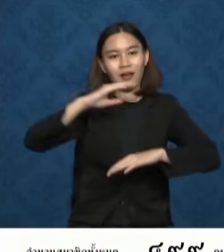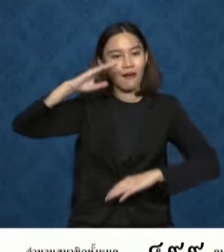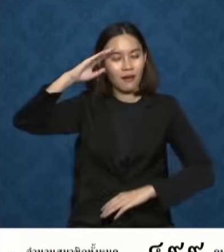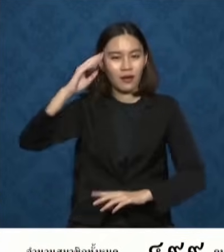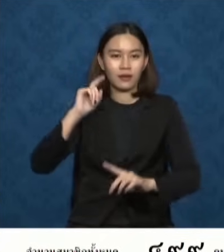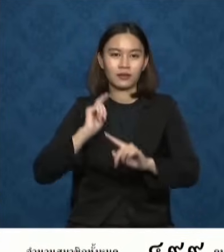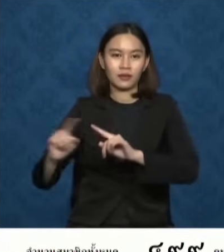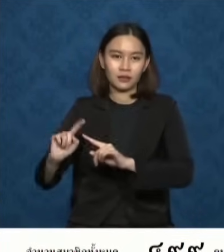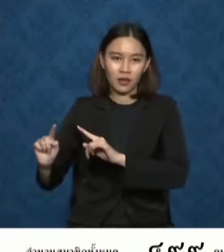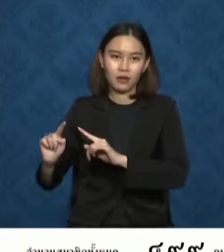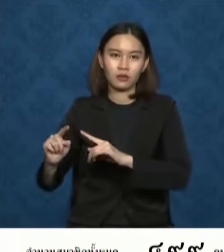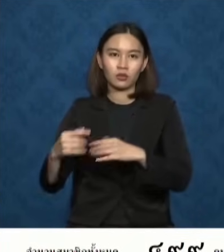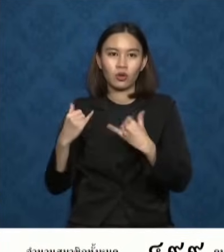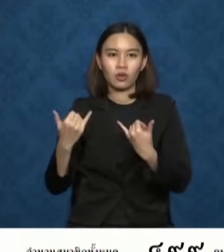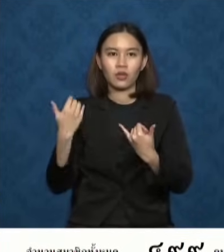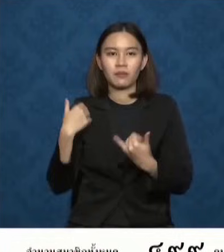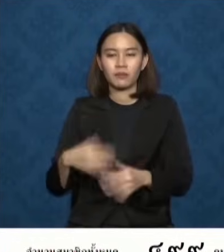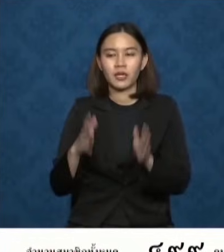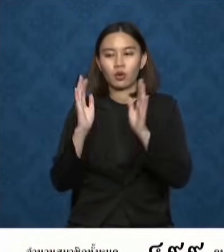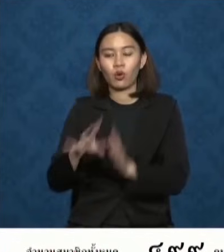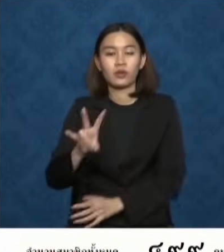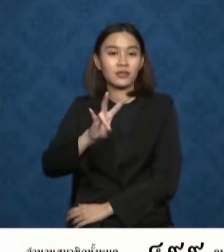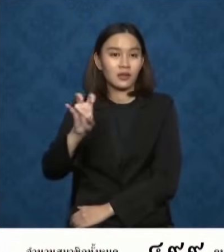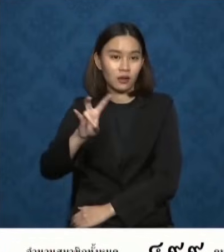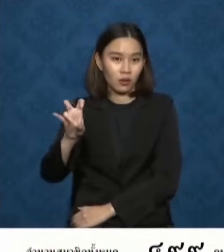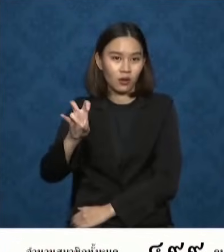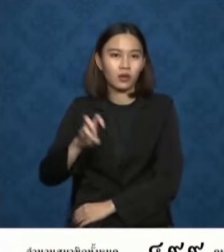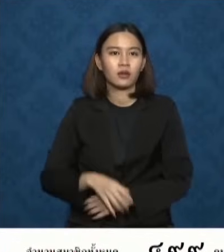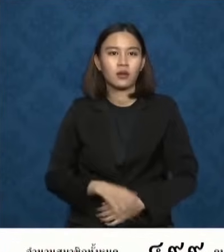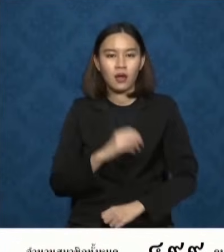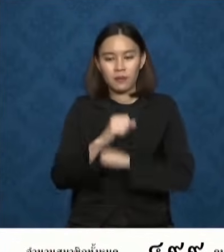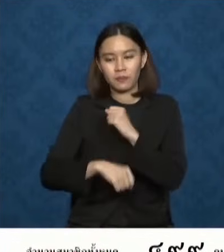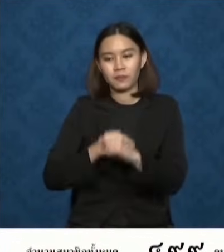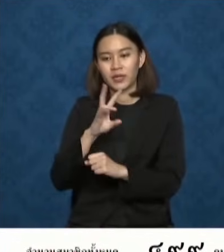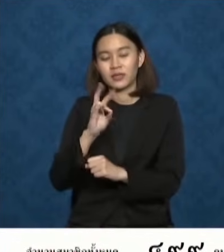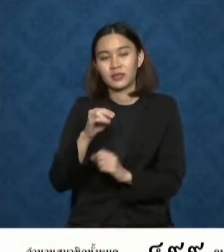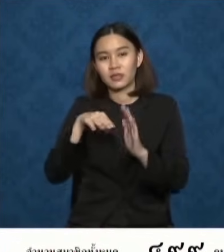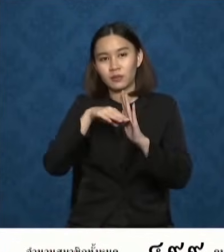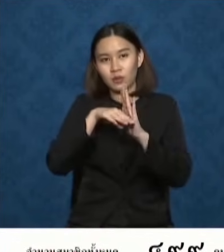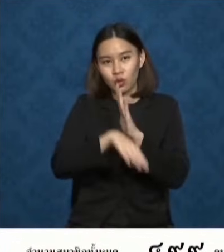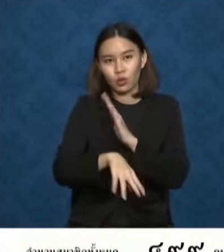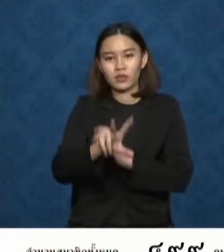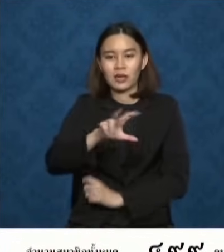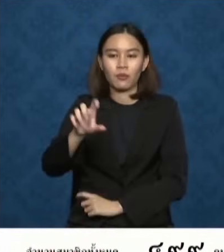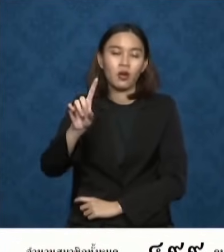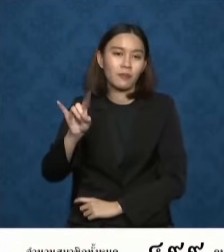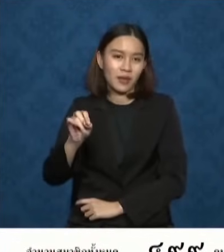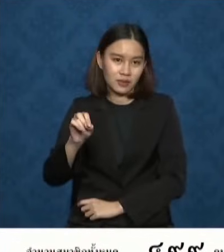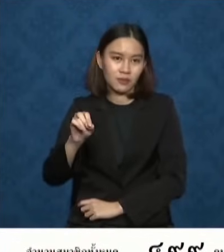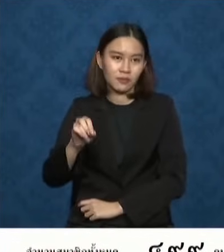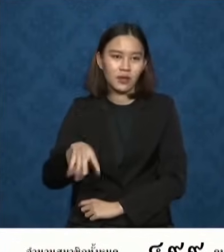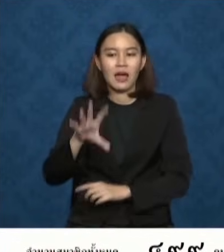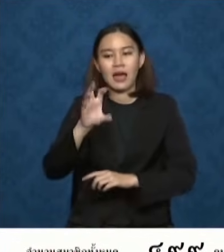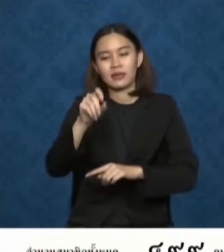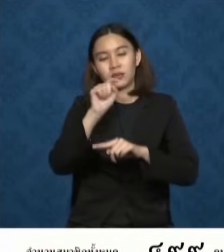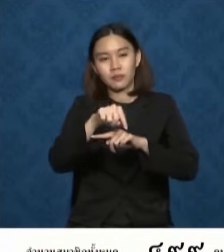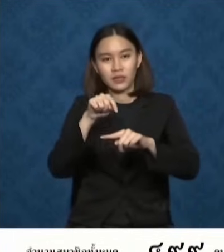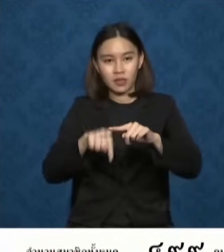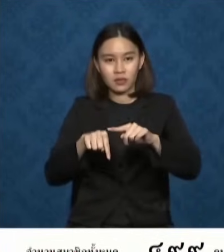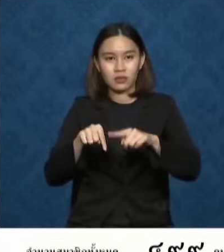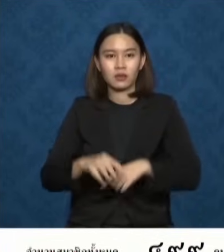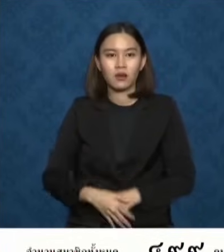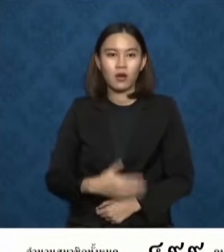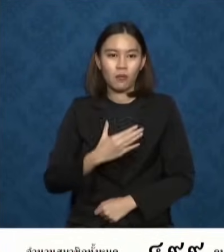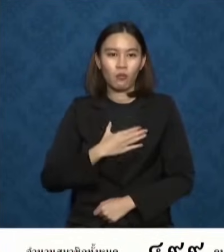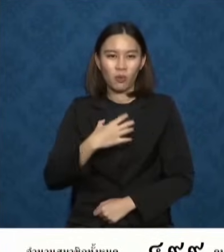ยอะเนี่ยตอนนี้มีอยู่700กว่าคนในปี70จะลดลงไป380 50%